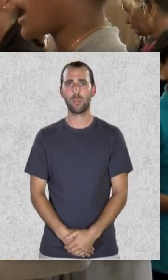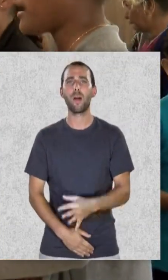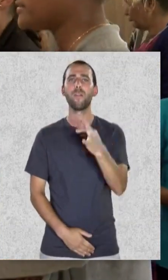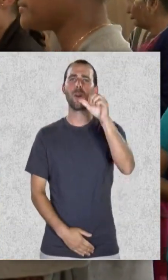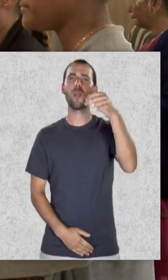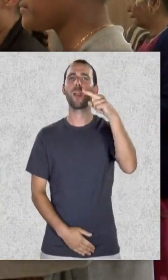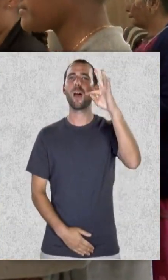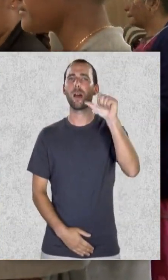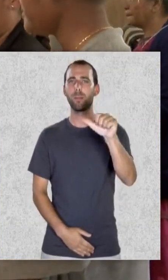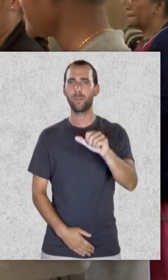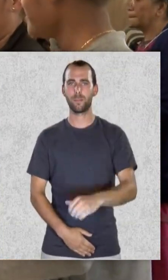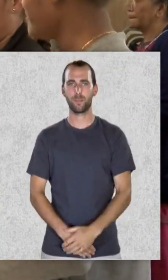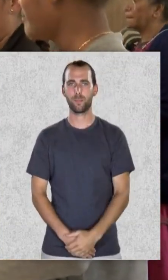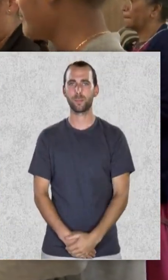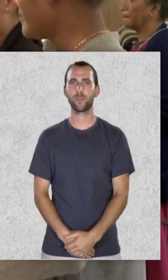Fanta.